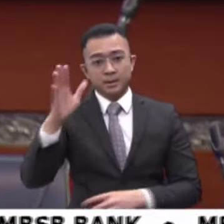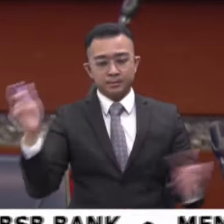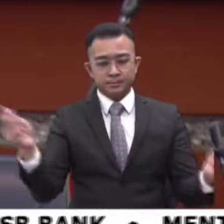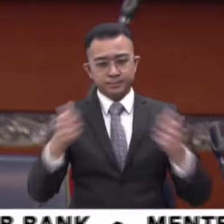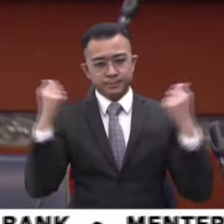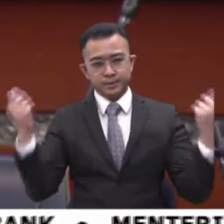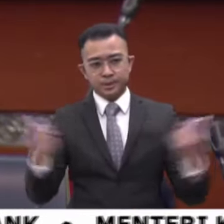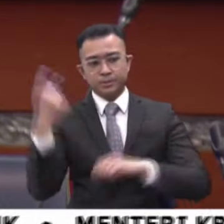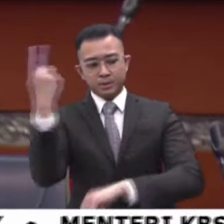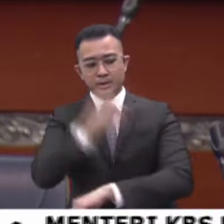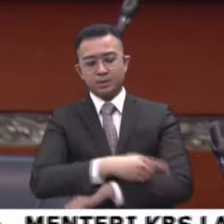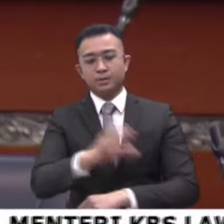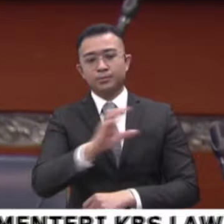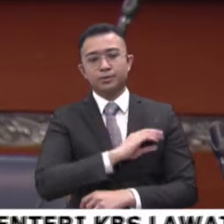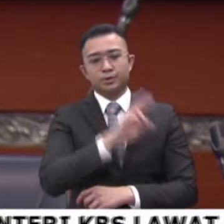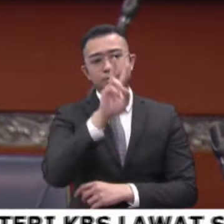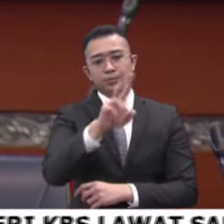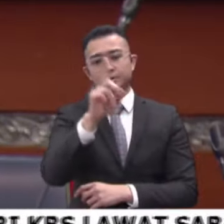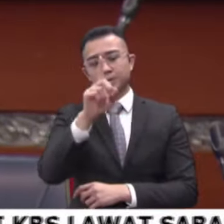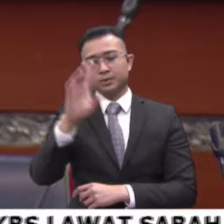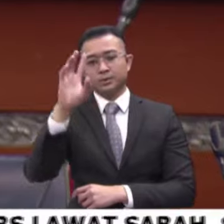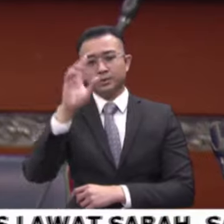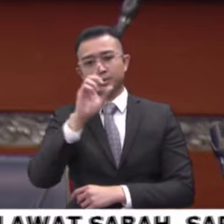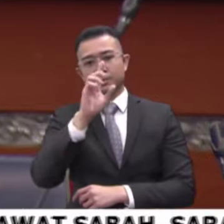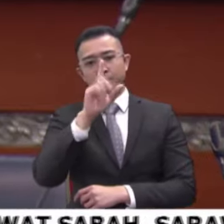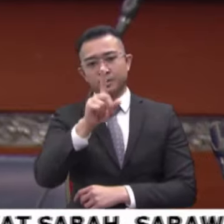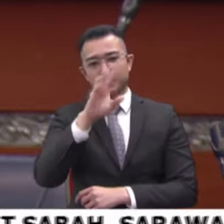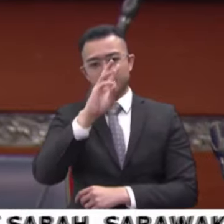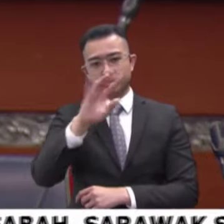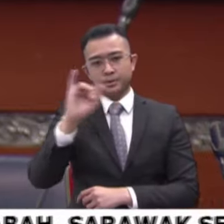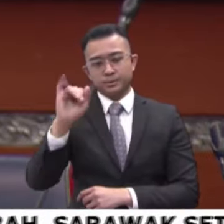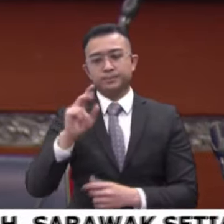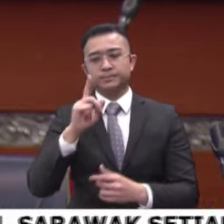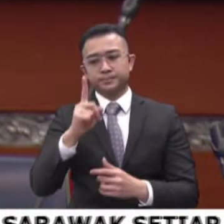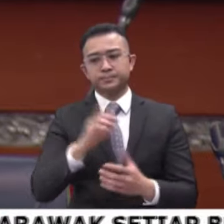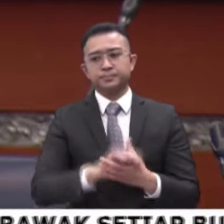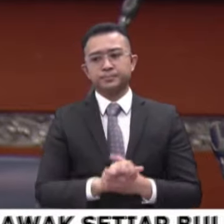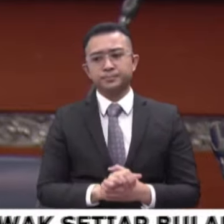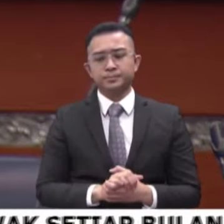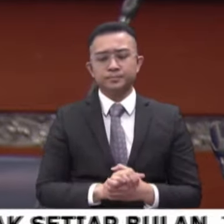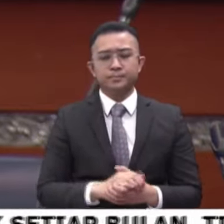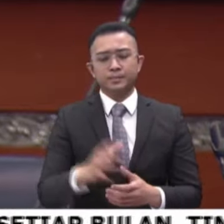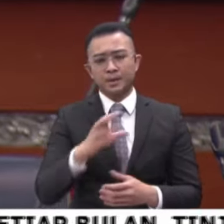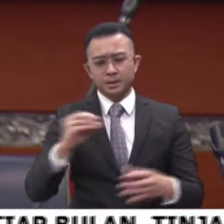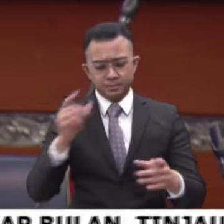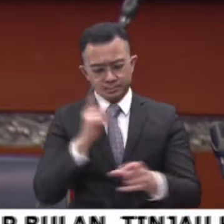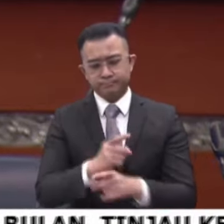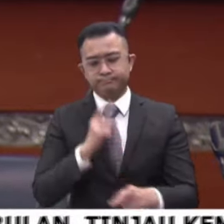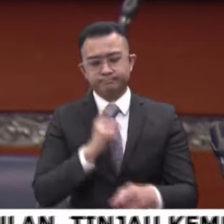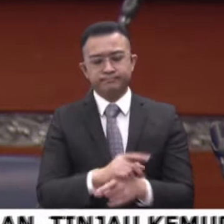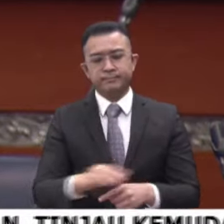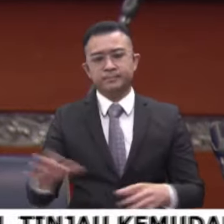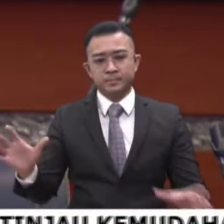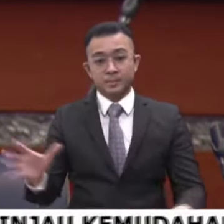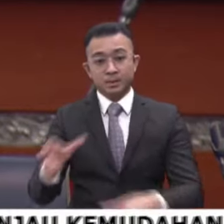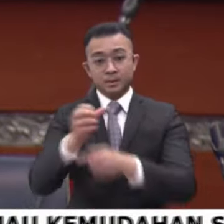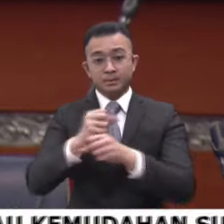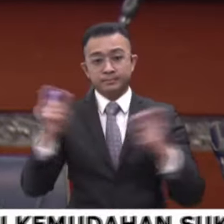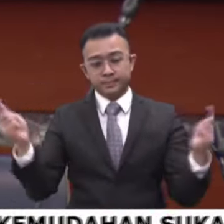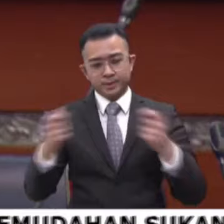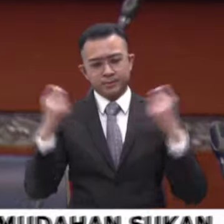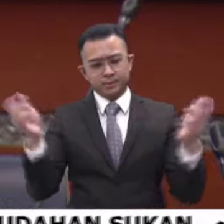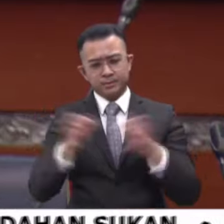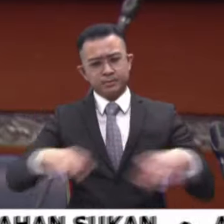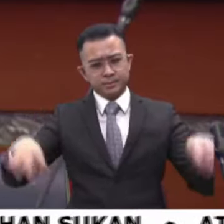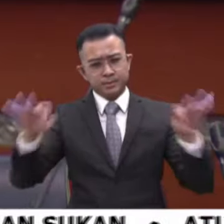menyambut Hari polis ke-261. pada hari ini dan dan sudah tentunya sambutan kali ini lebih